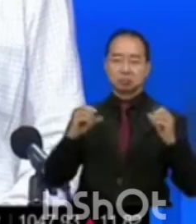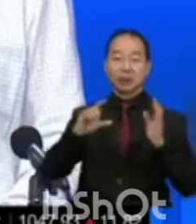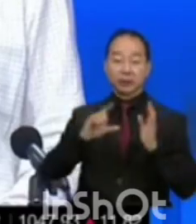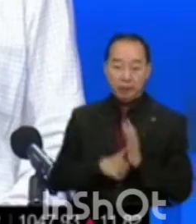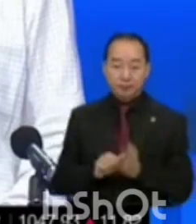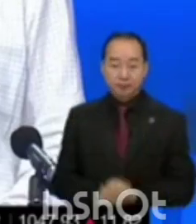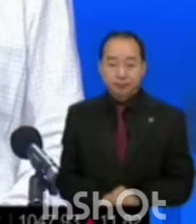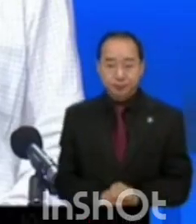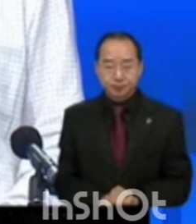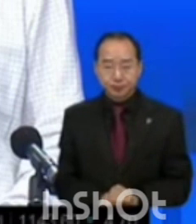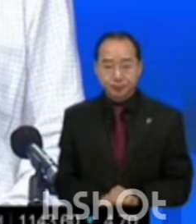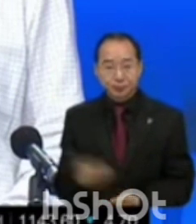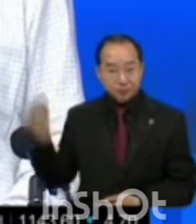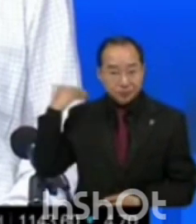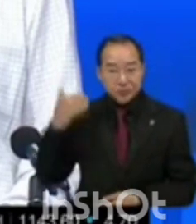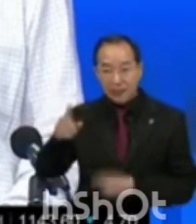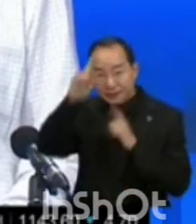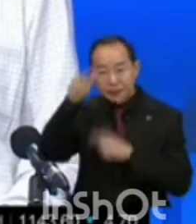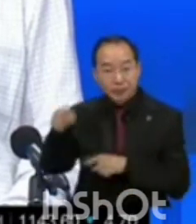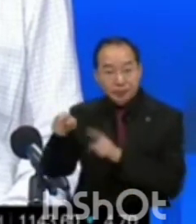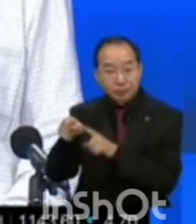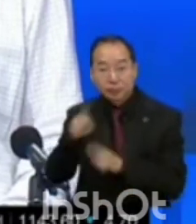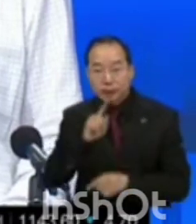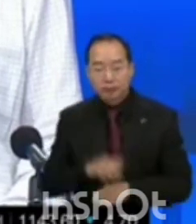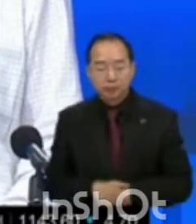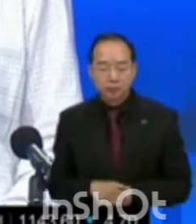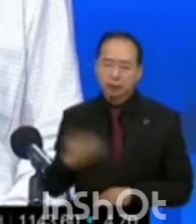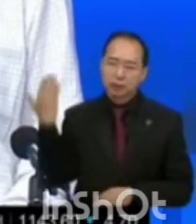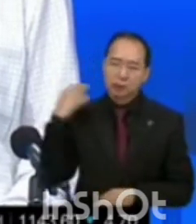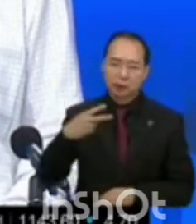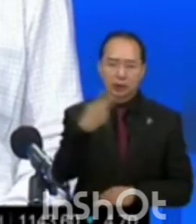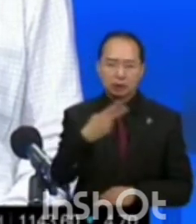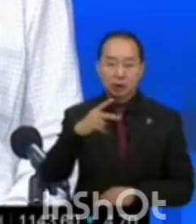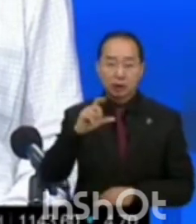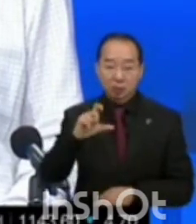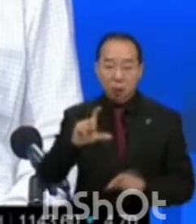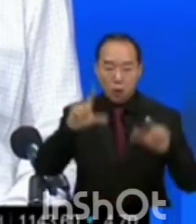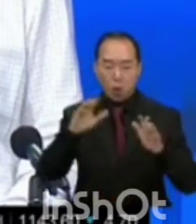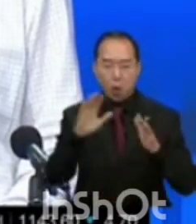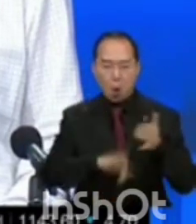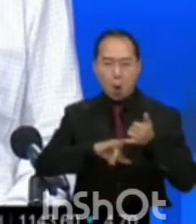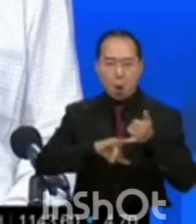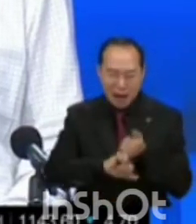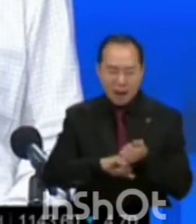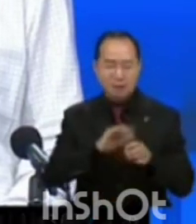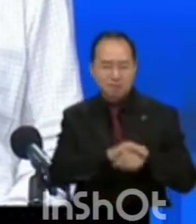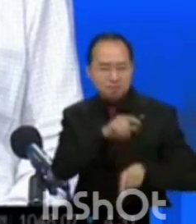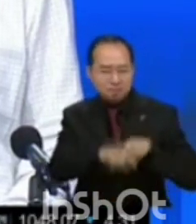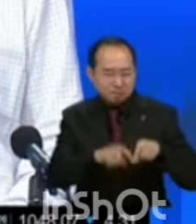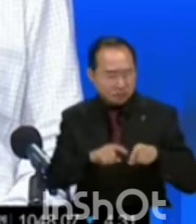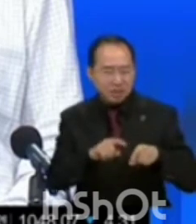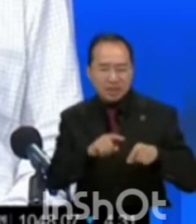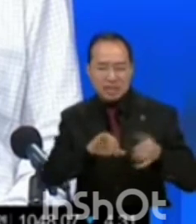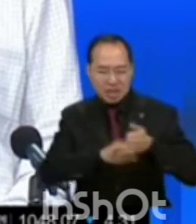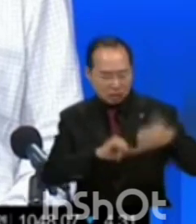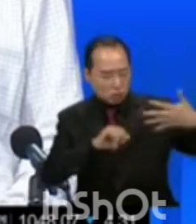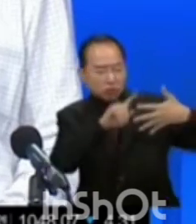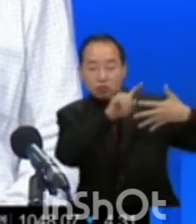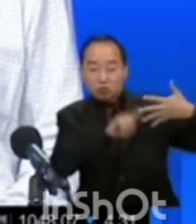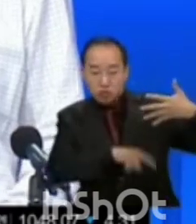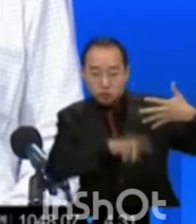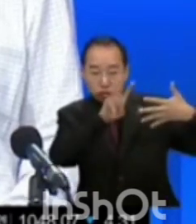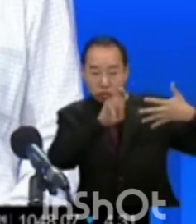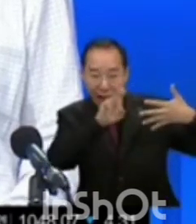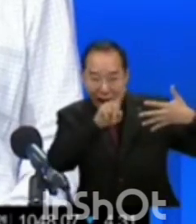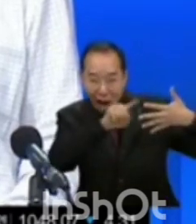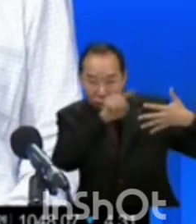그 이 후보께서 뭐라고 말씀하셨냐면 2015년 공약 이행률이 21개 중에 20개를 이행한